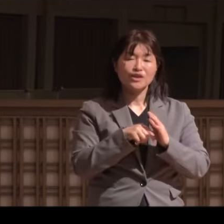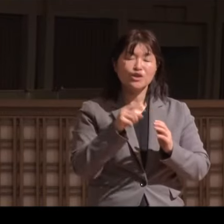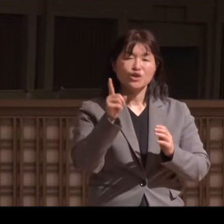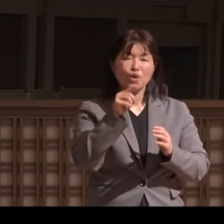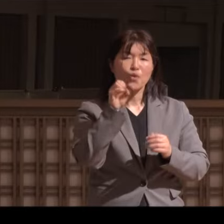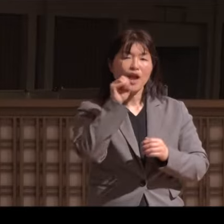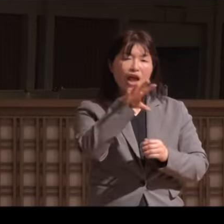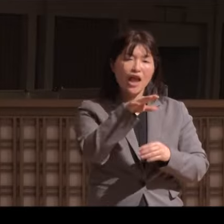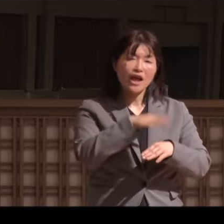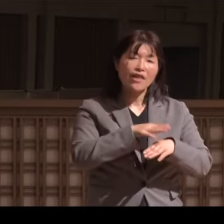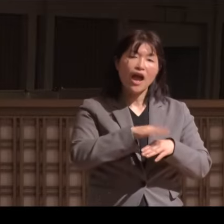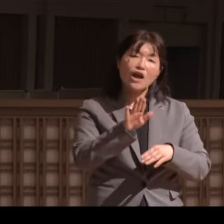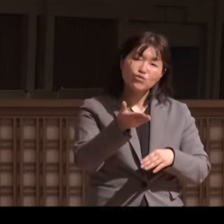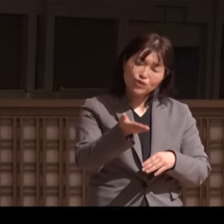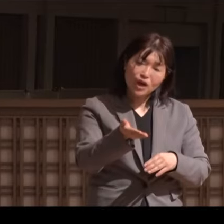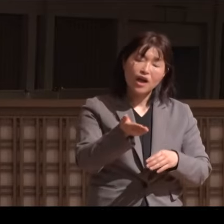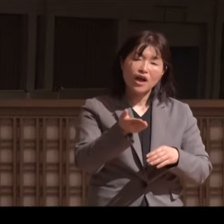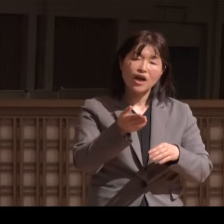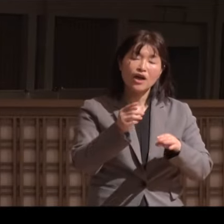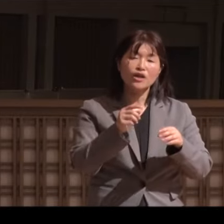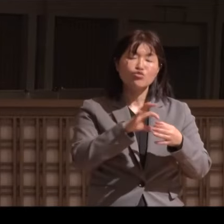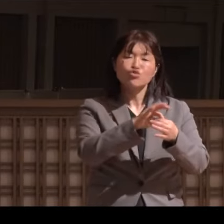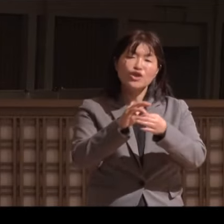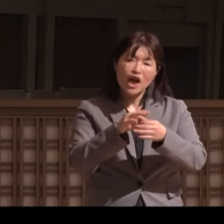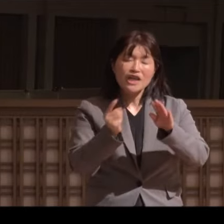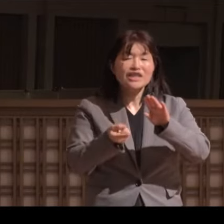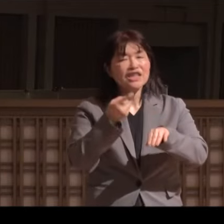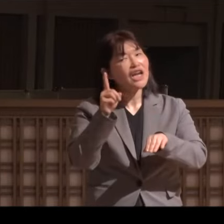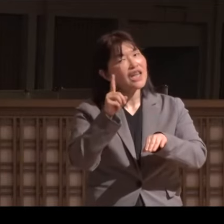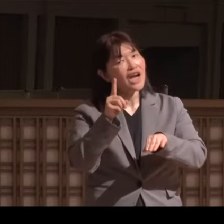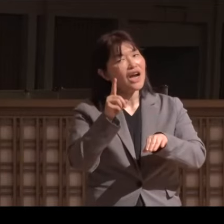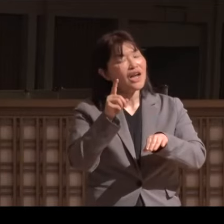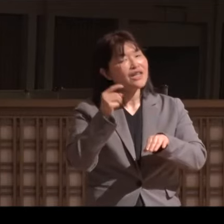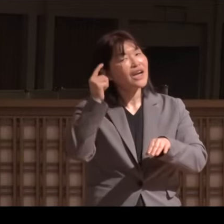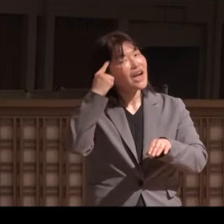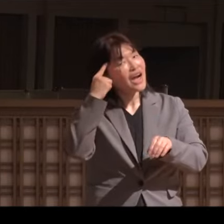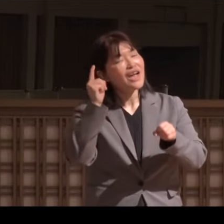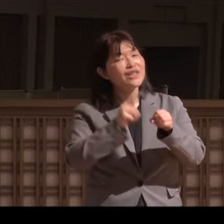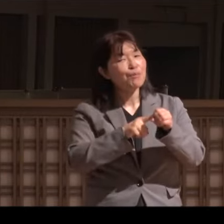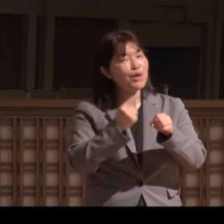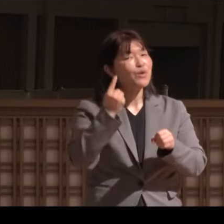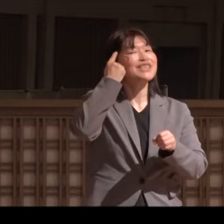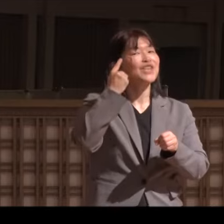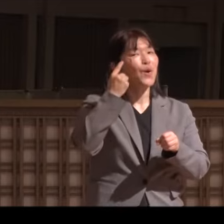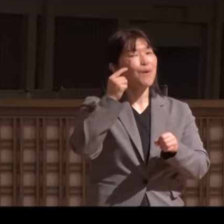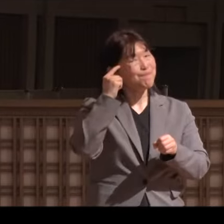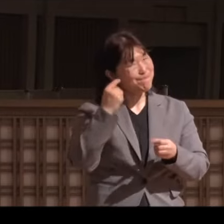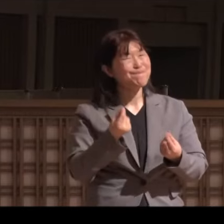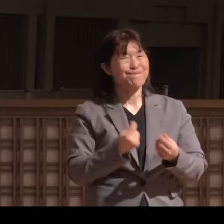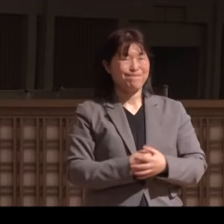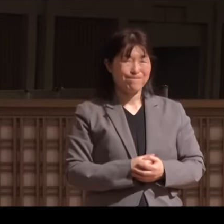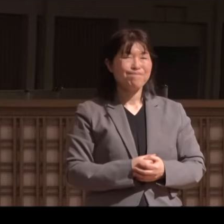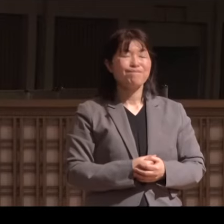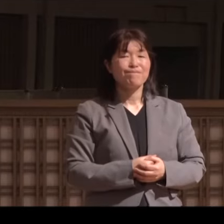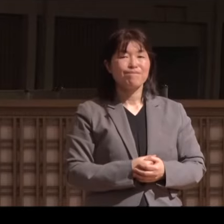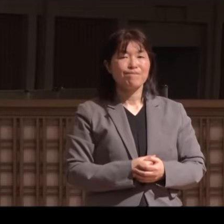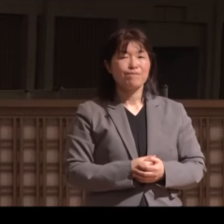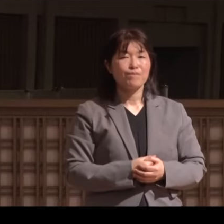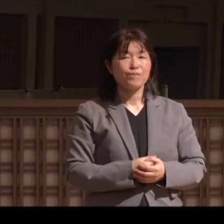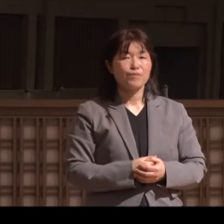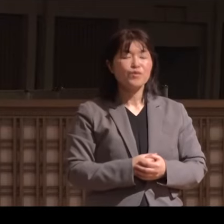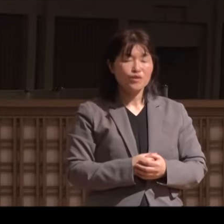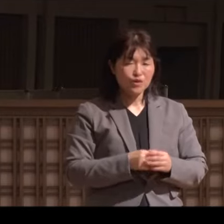どんな仕掛けができるだろうかどんな繋がりが作っていけるだろうかっていう風に考えるためにもいいヒントだったなと思いましたさあここで